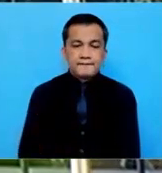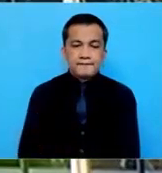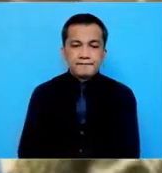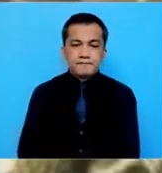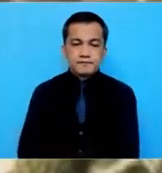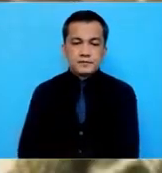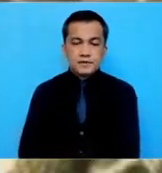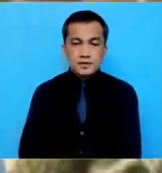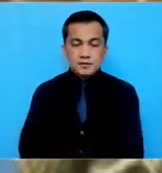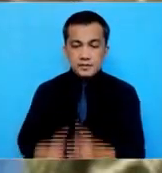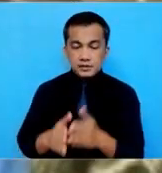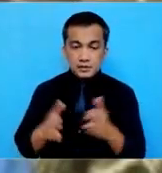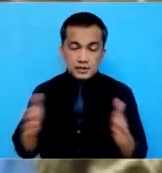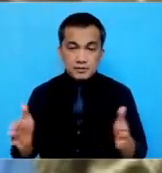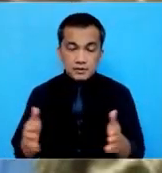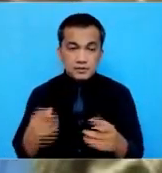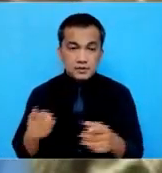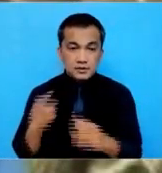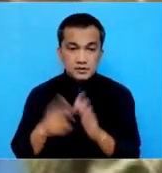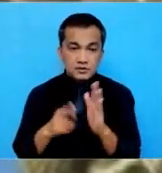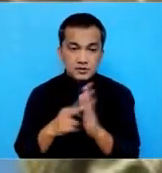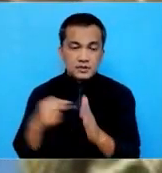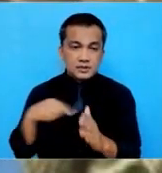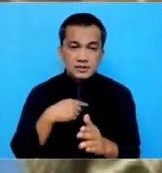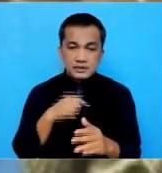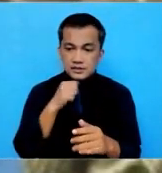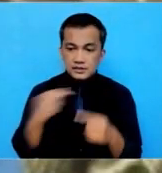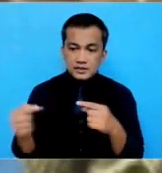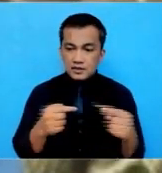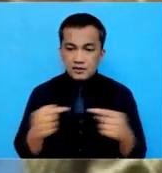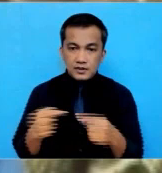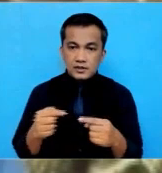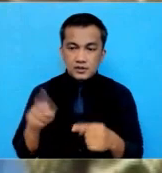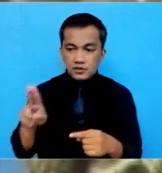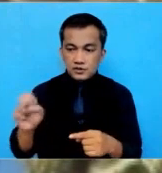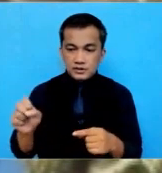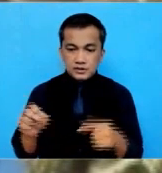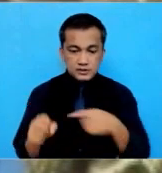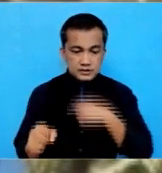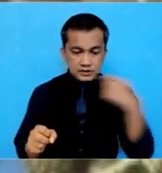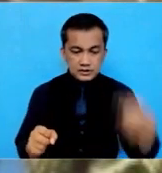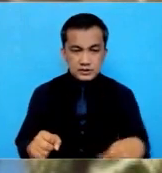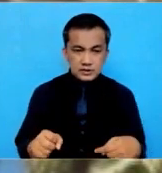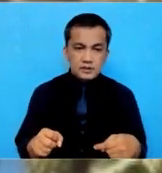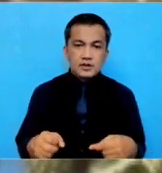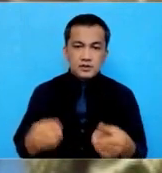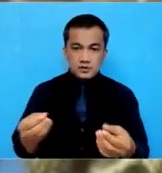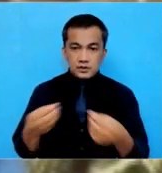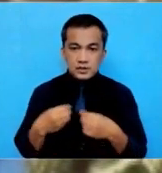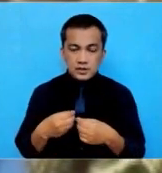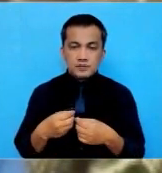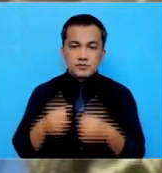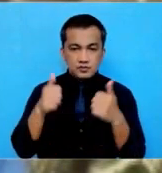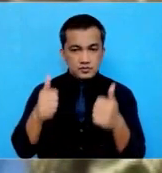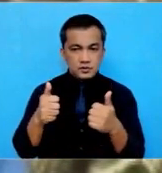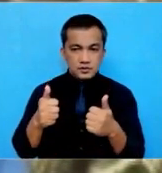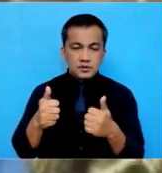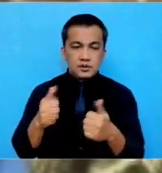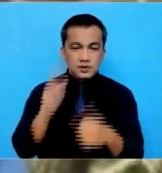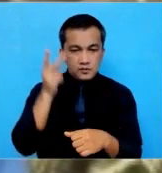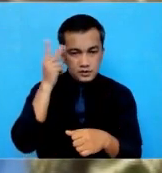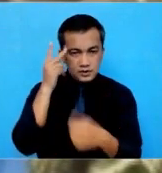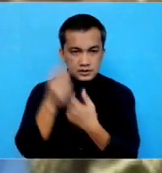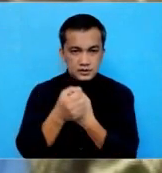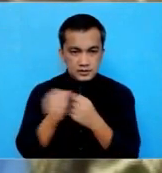magigay natin kasi pag hindi nag-aaway ang US at ang China, ay it will provide conducive political and security environment for